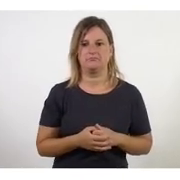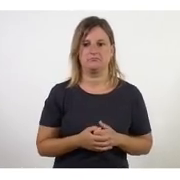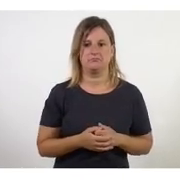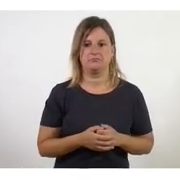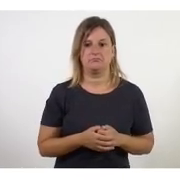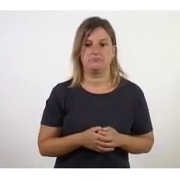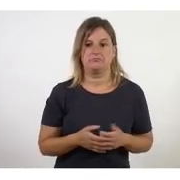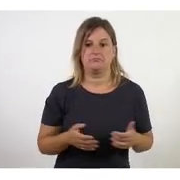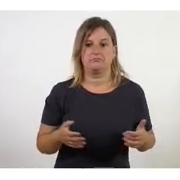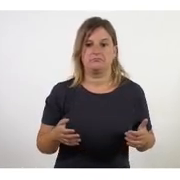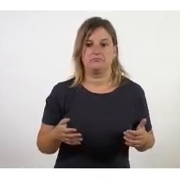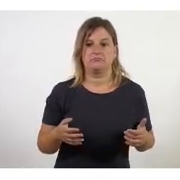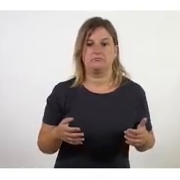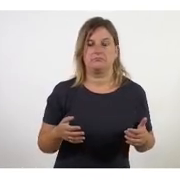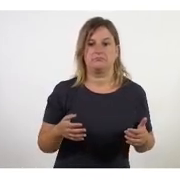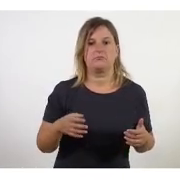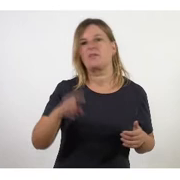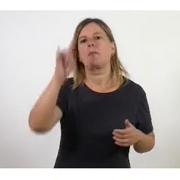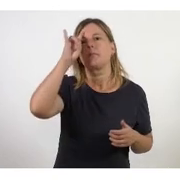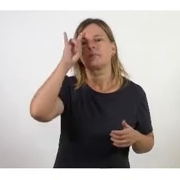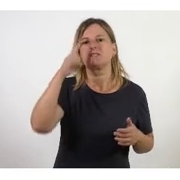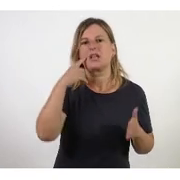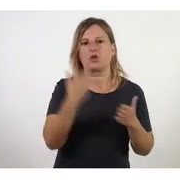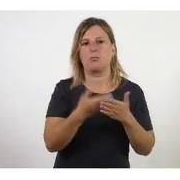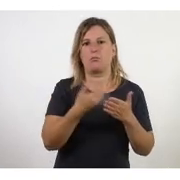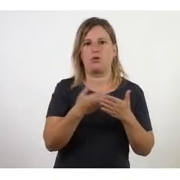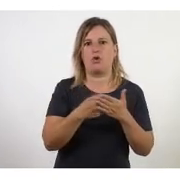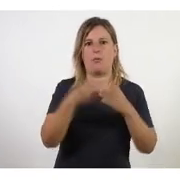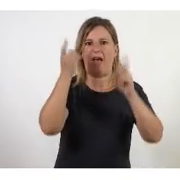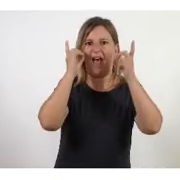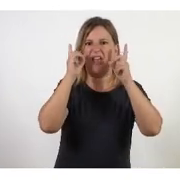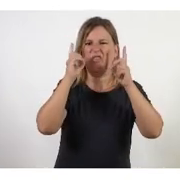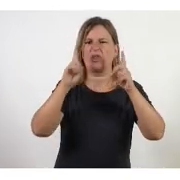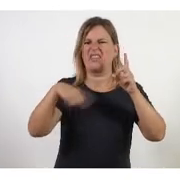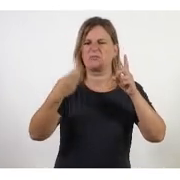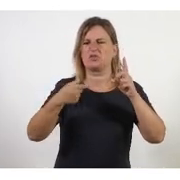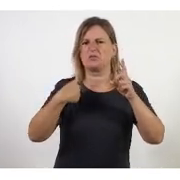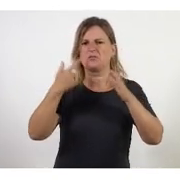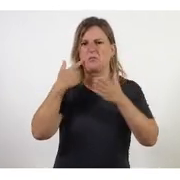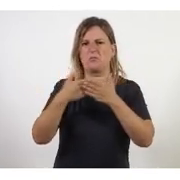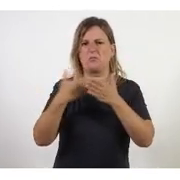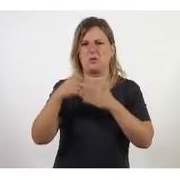Hauríem de fer-ho així. Comproveu, en qualsevol cas, els amics d'Android, i ho repassaré amb el meu telèfon, que si no surt aquesta opció de